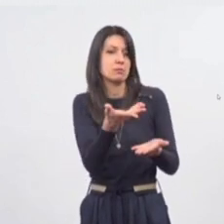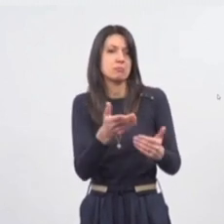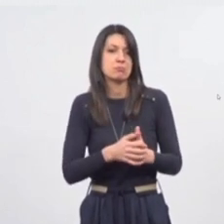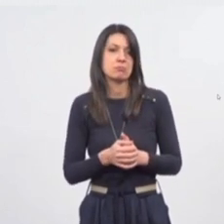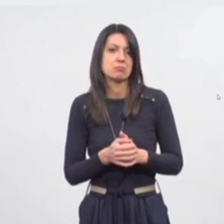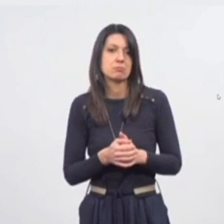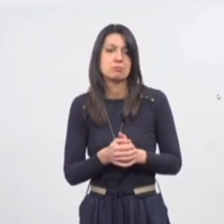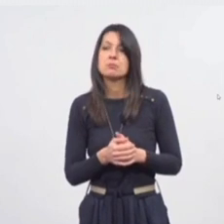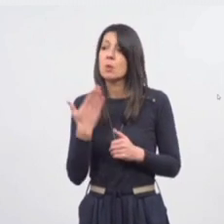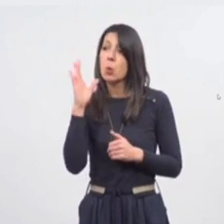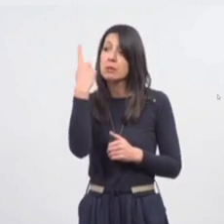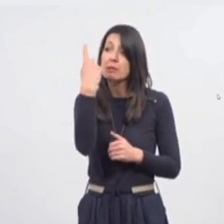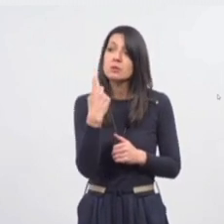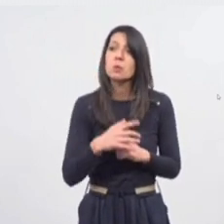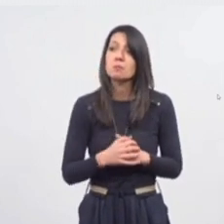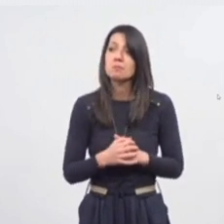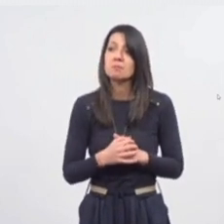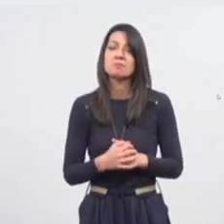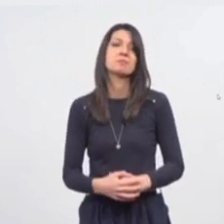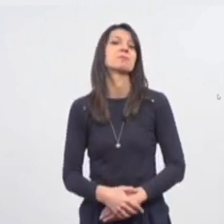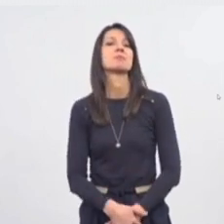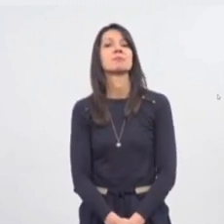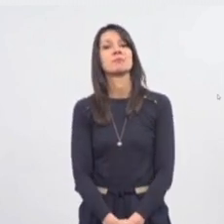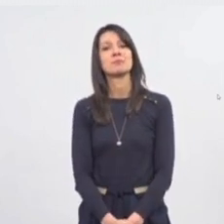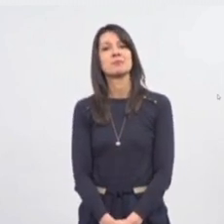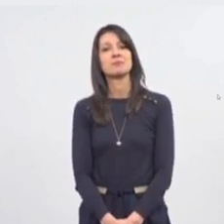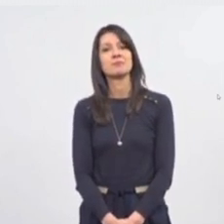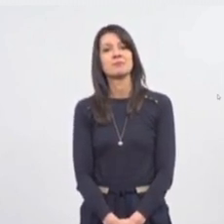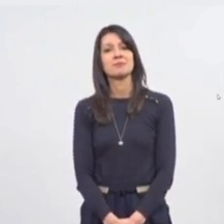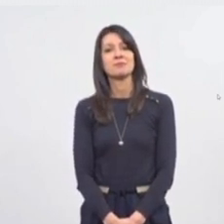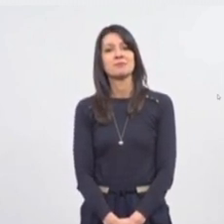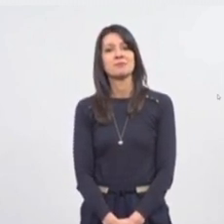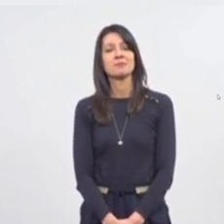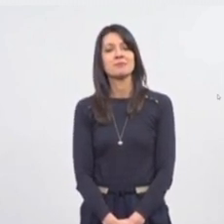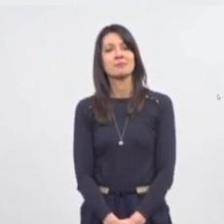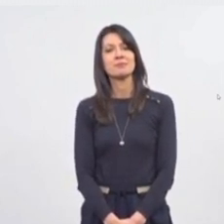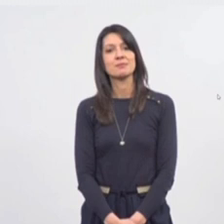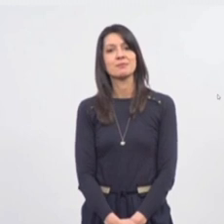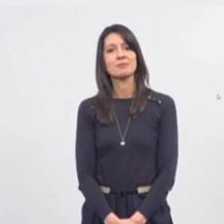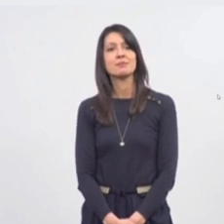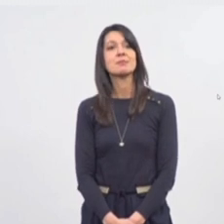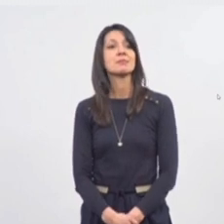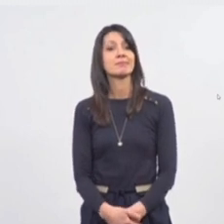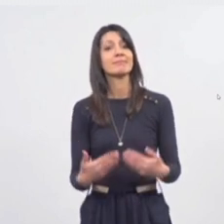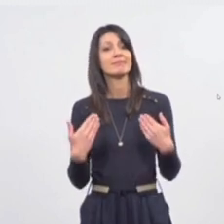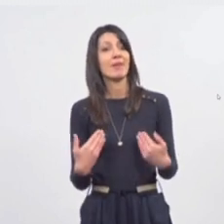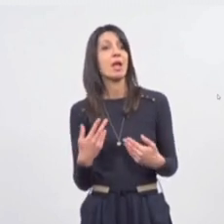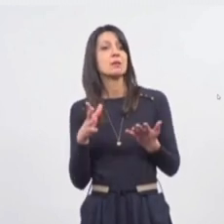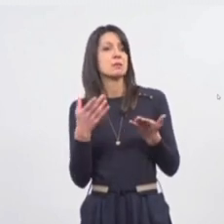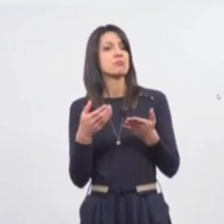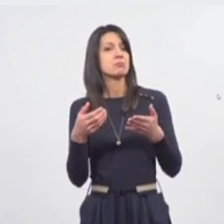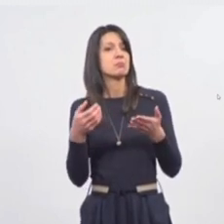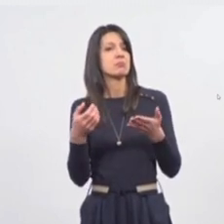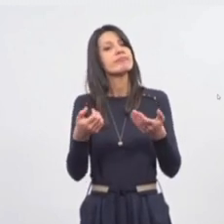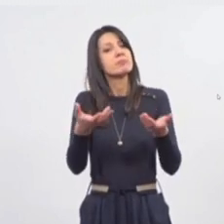Autre question? Anthony Marceau pour Angers Info. Vous avez aussi